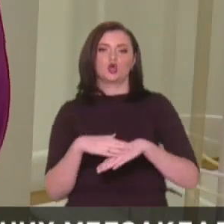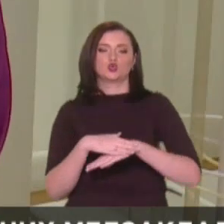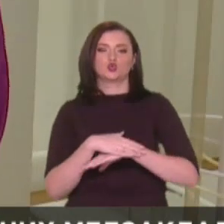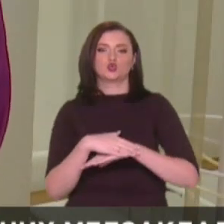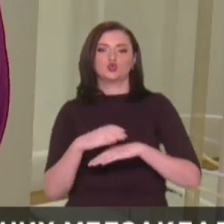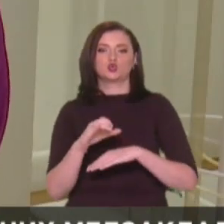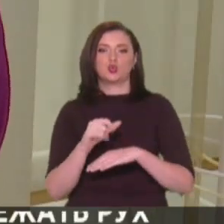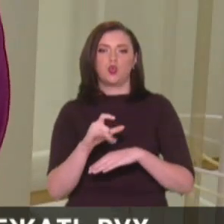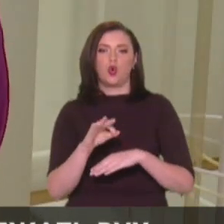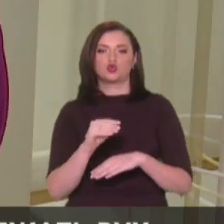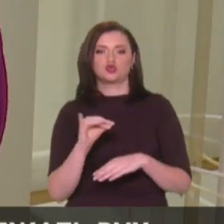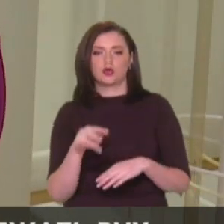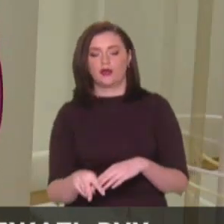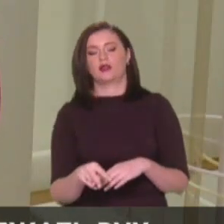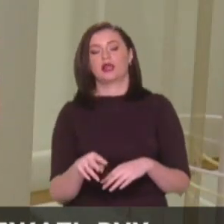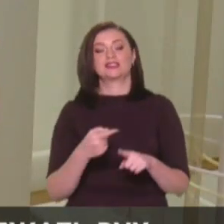це все є